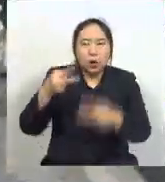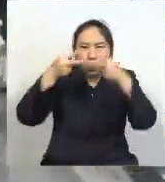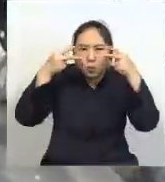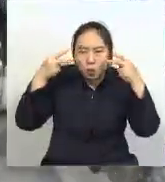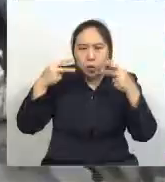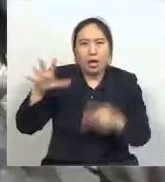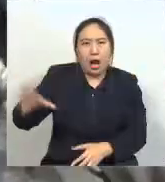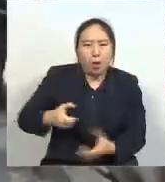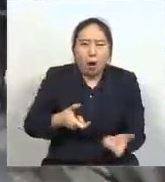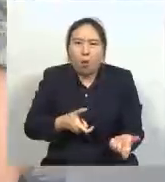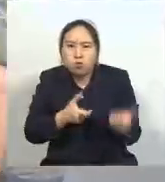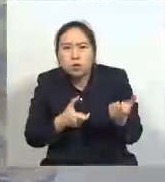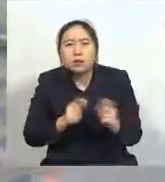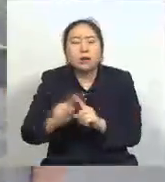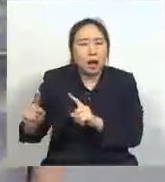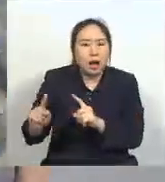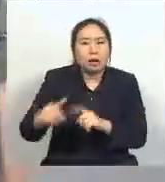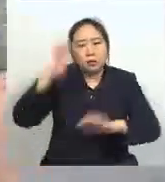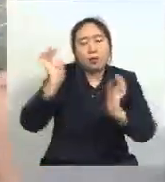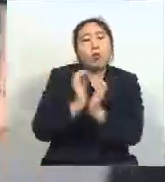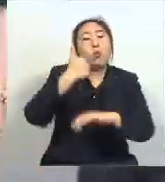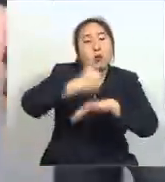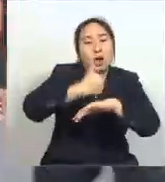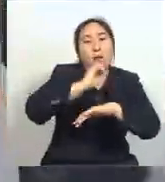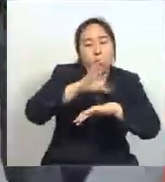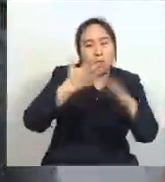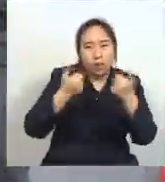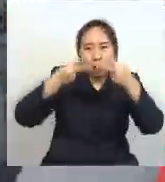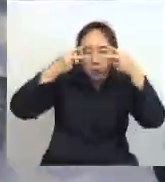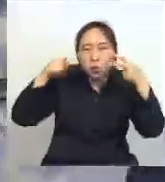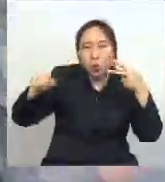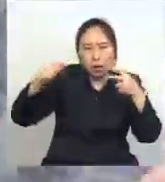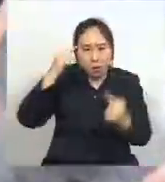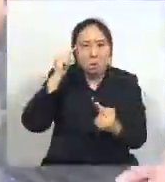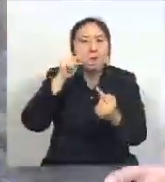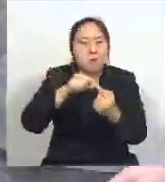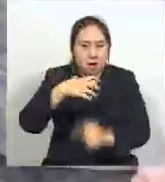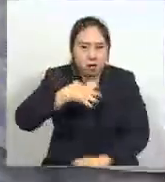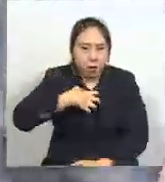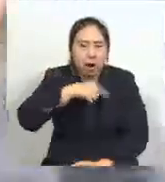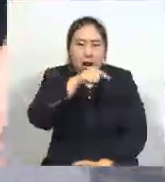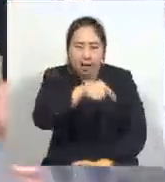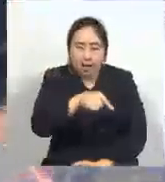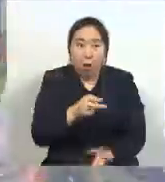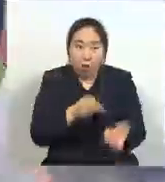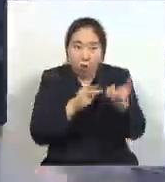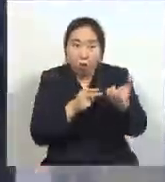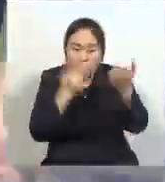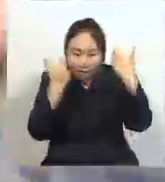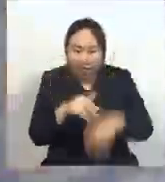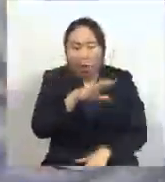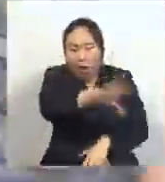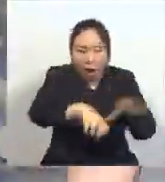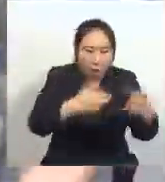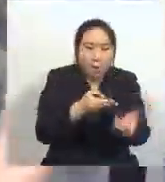ำไปด้วยนะคะเรื่องนี้ผบ.ตร.บอกเลยค่ะว่ากลุ่มคนร้ายเนี่ยเขามีเป้าหมายต้องการอาวุธอยู่แล้วเบื้องต้นได้รับรายงานนะ